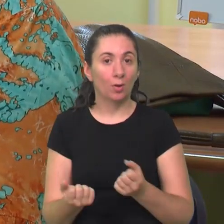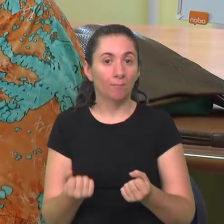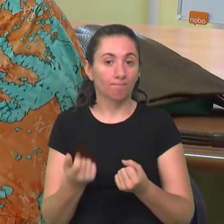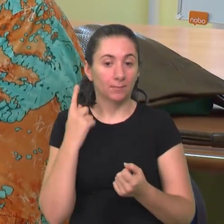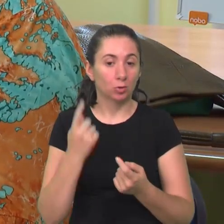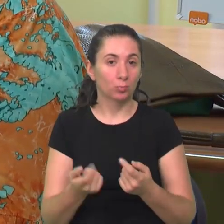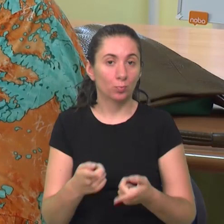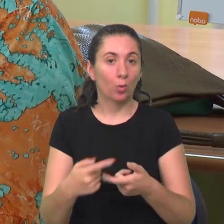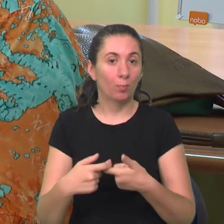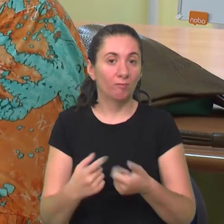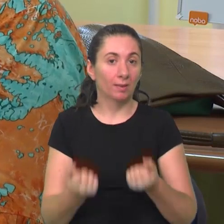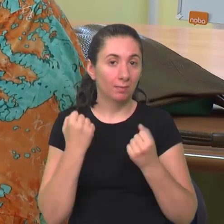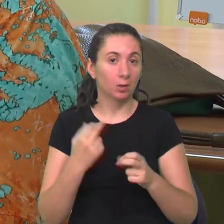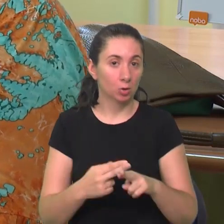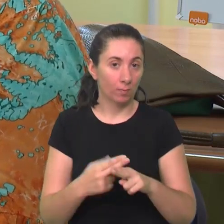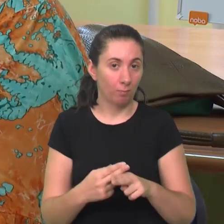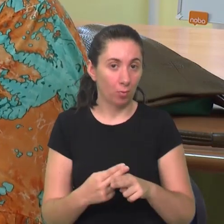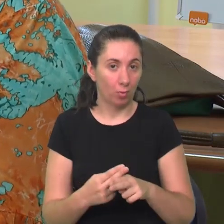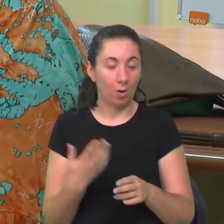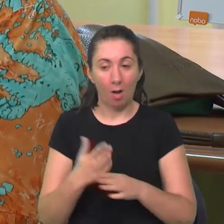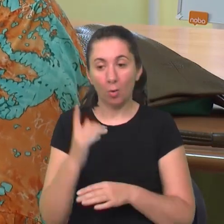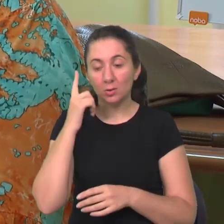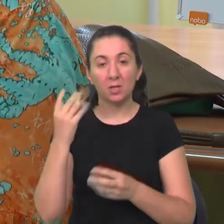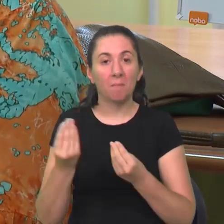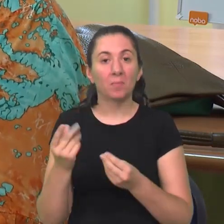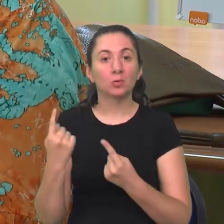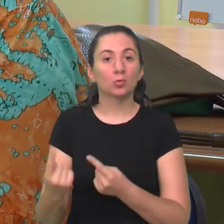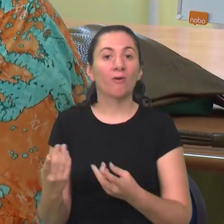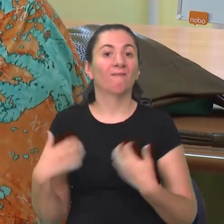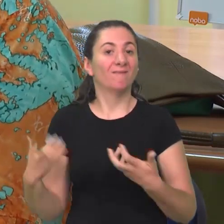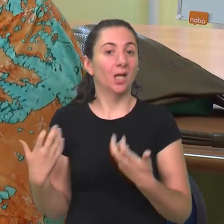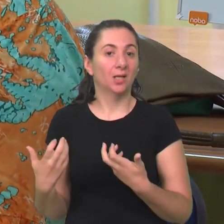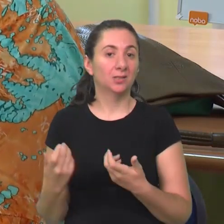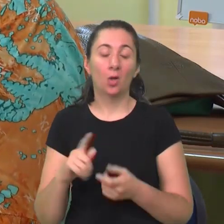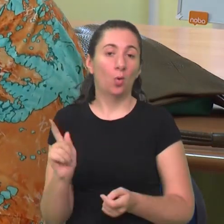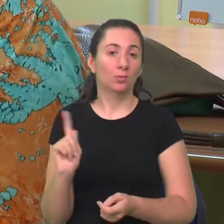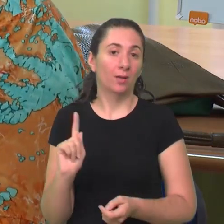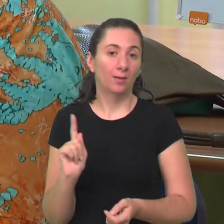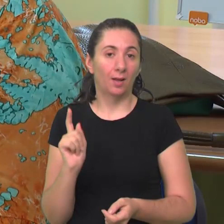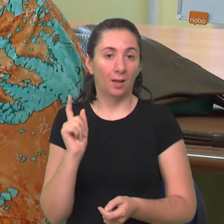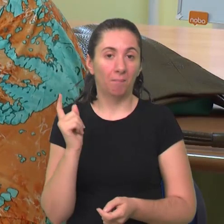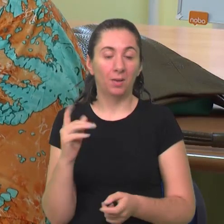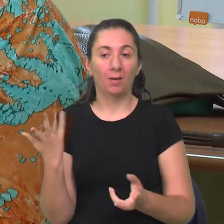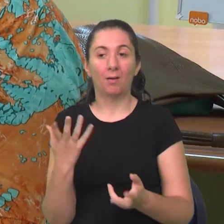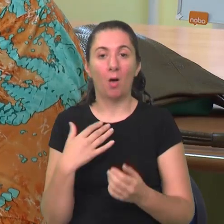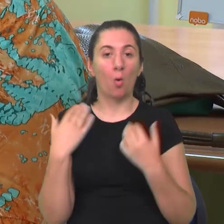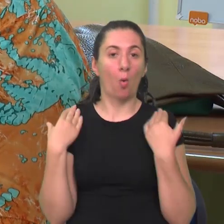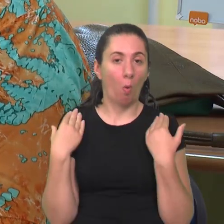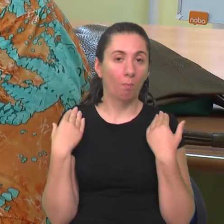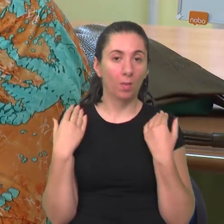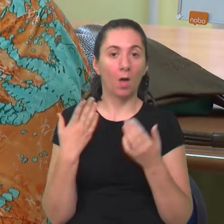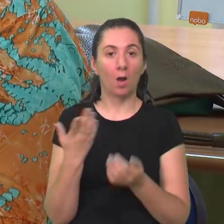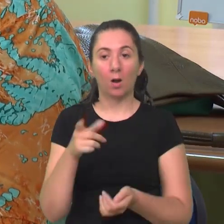teška bolest. Kada bismo znali da iza toga stoji nešto veselo, ne bi ništa se opterećivali,